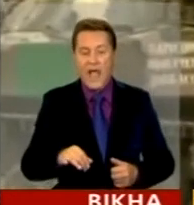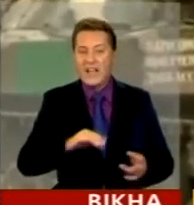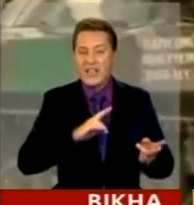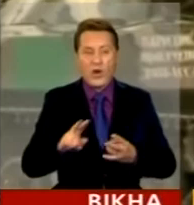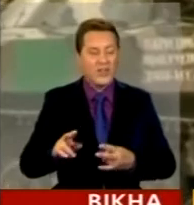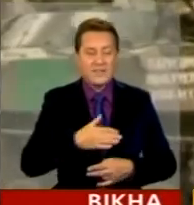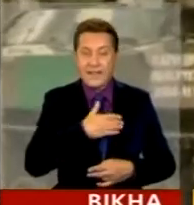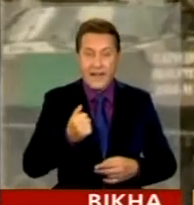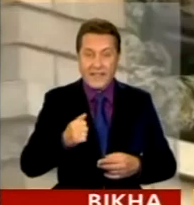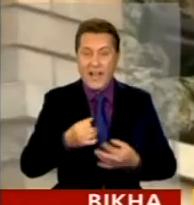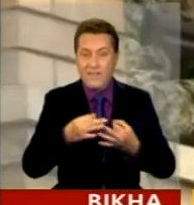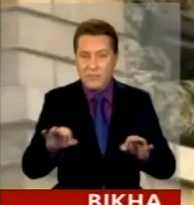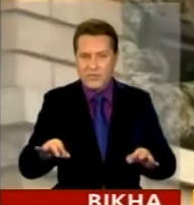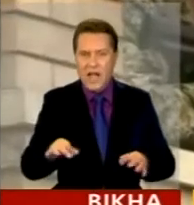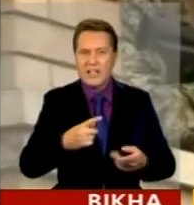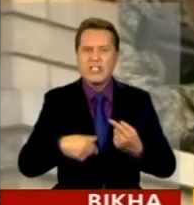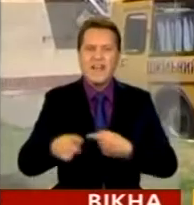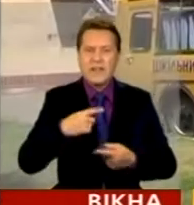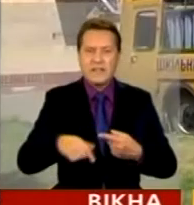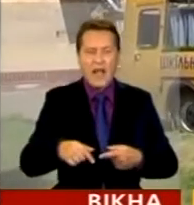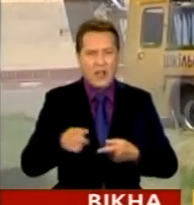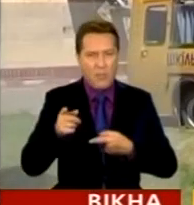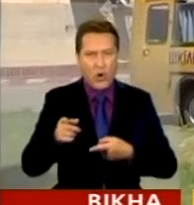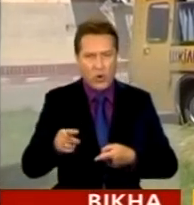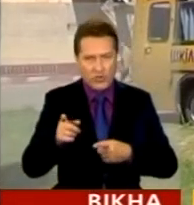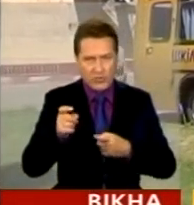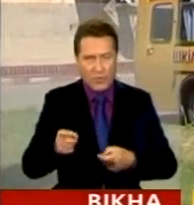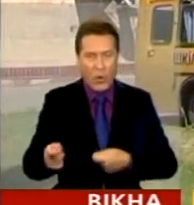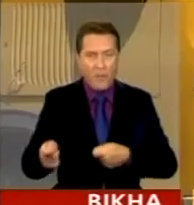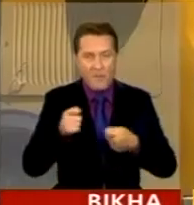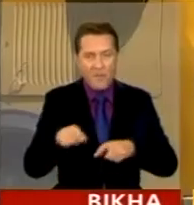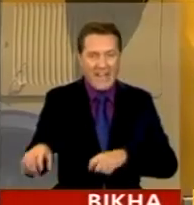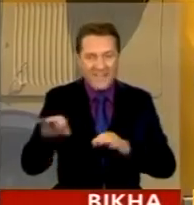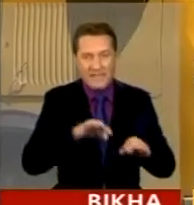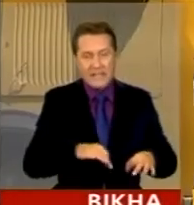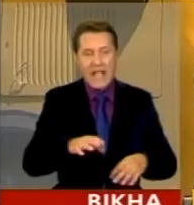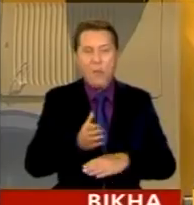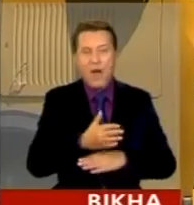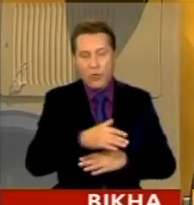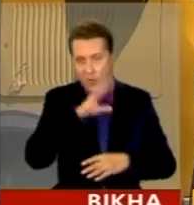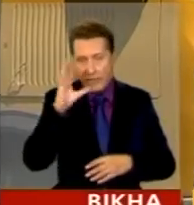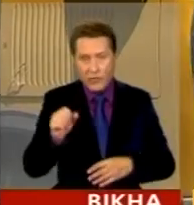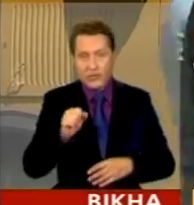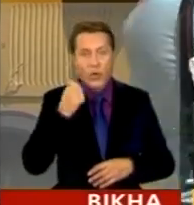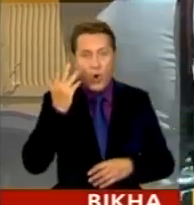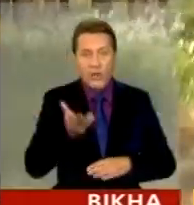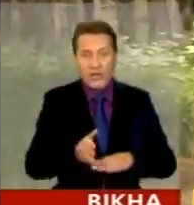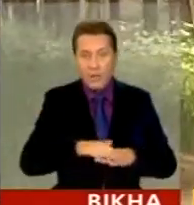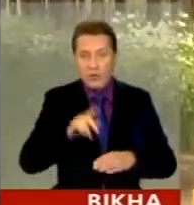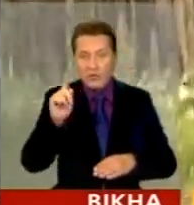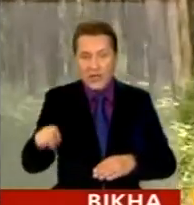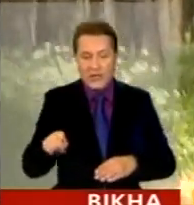випускати. Кілька разів завертали, погрожуючи зброєю. Тож їх перевезли у Маріуполь вночі. А коли й там стало напружено, то